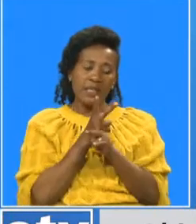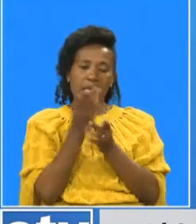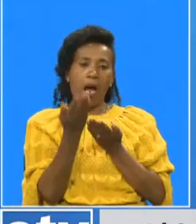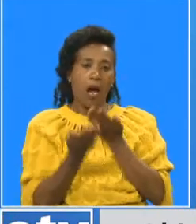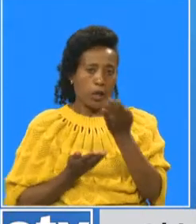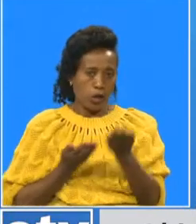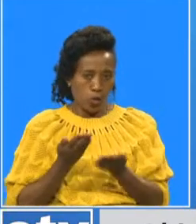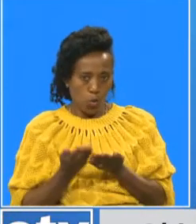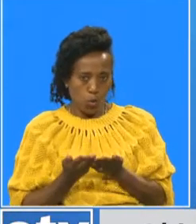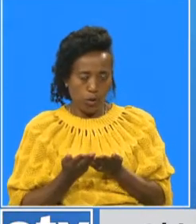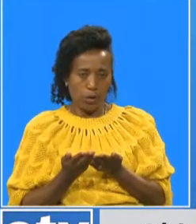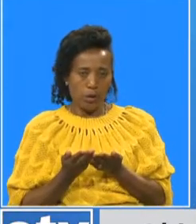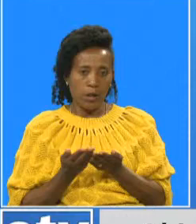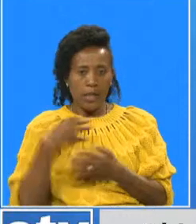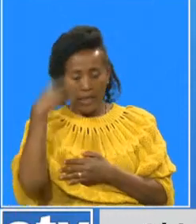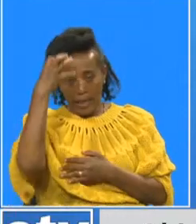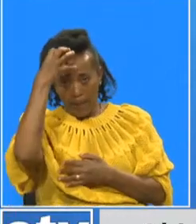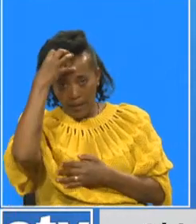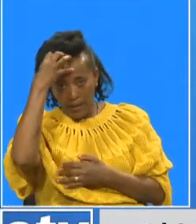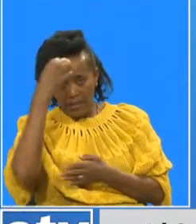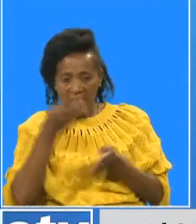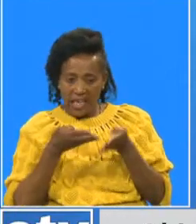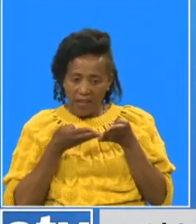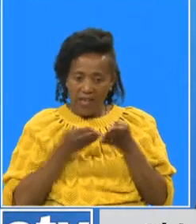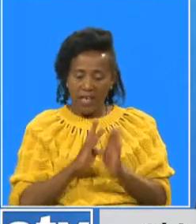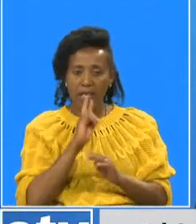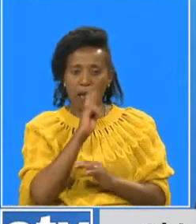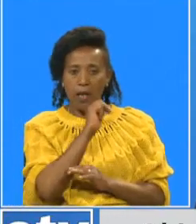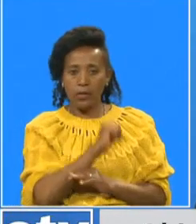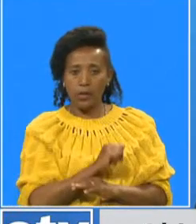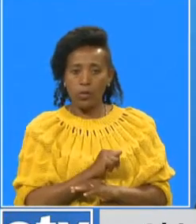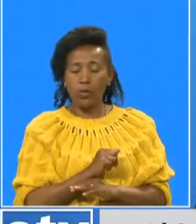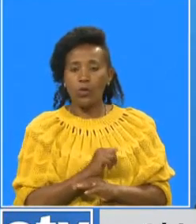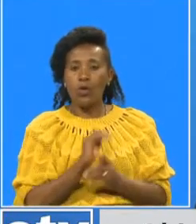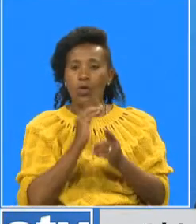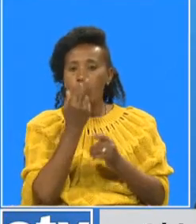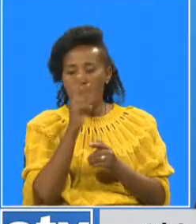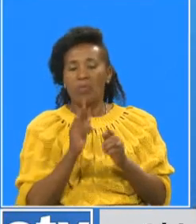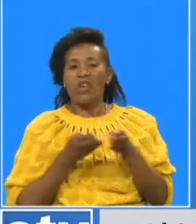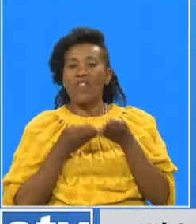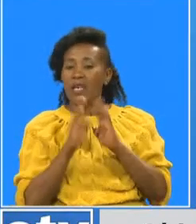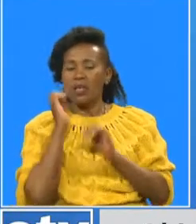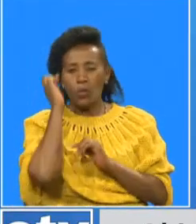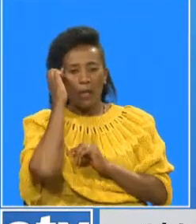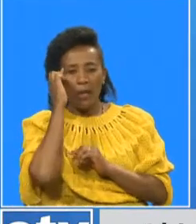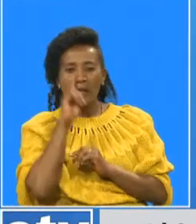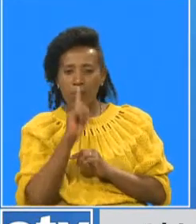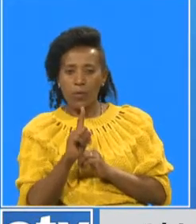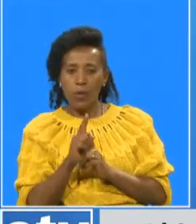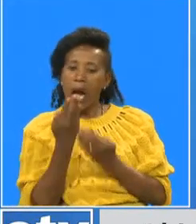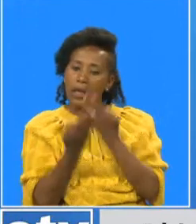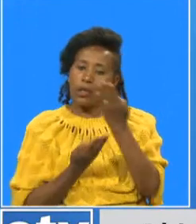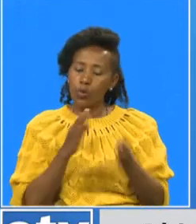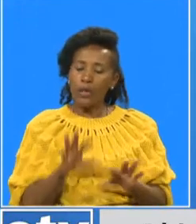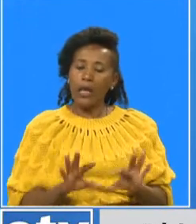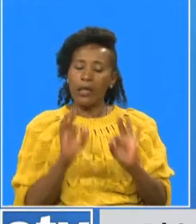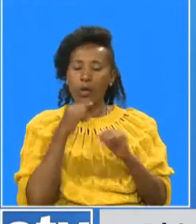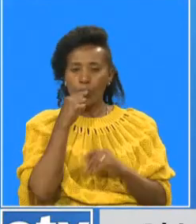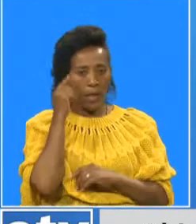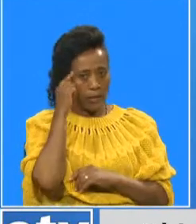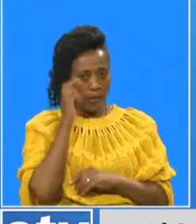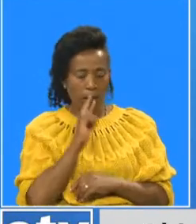አገልግሎት ከመንግስት ተፈቀደላቸውን ወይም ደግሞ ሊፈቀደላቸው የታሰበውን አገልግሎት ያገኛሉ ብዬ አስባለሁ